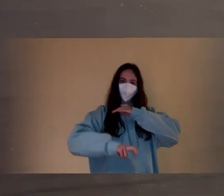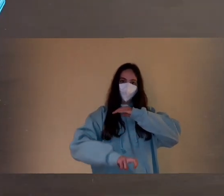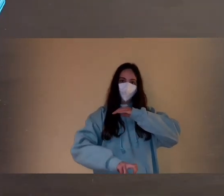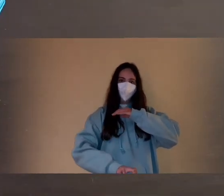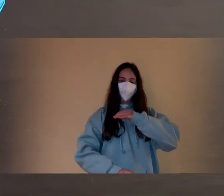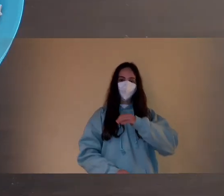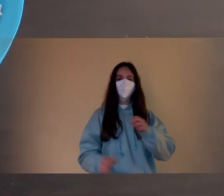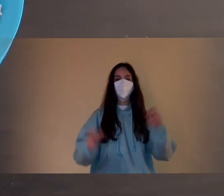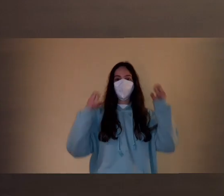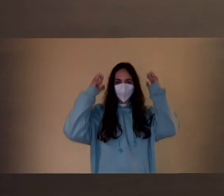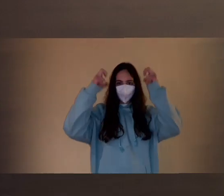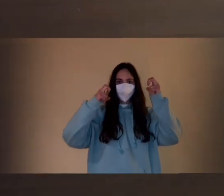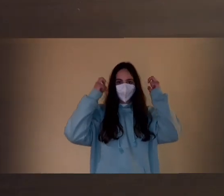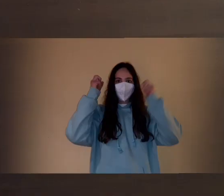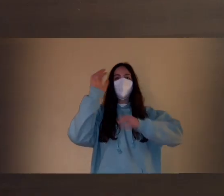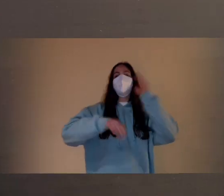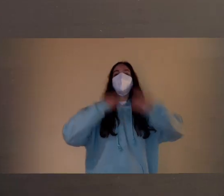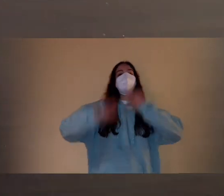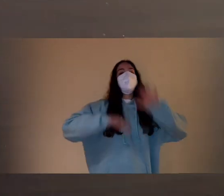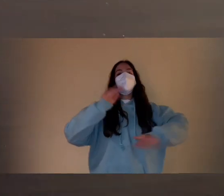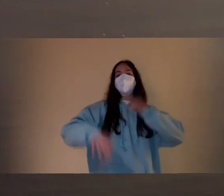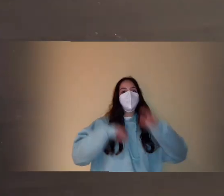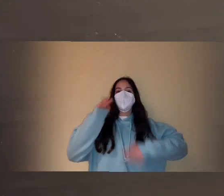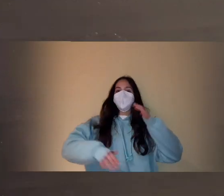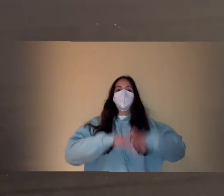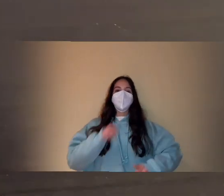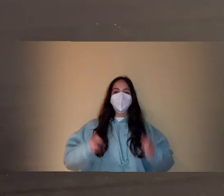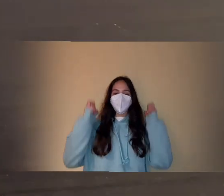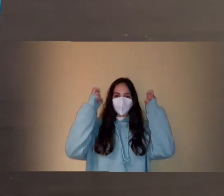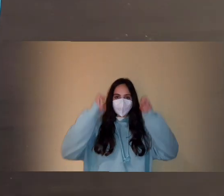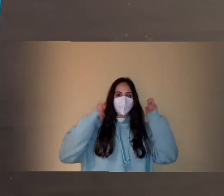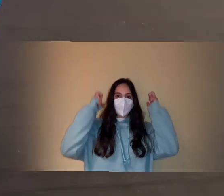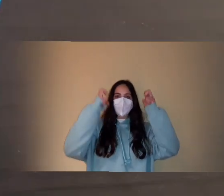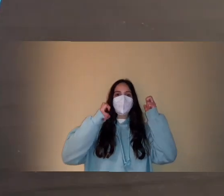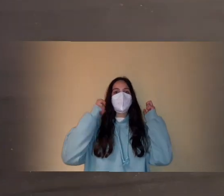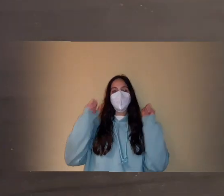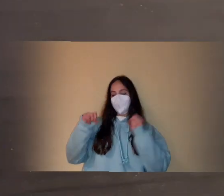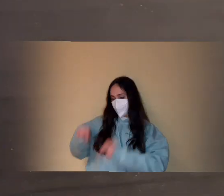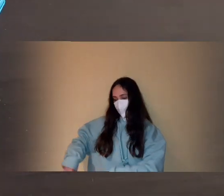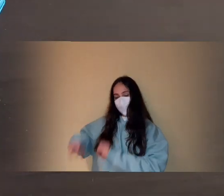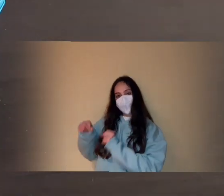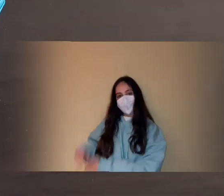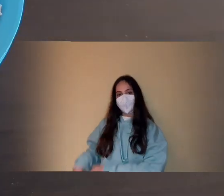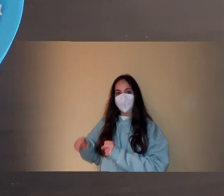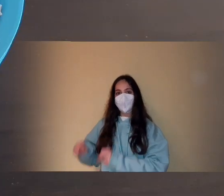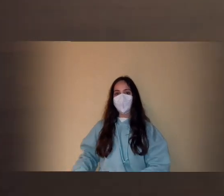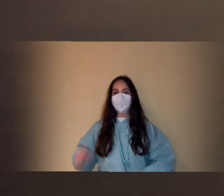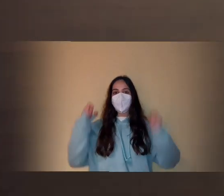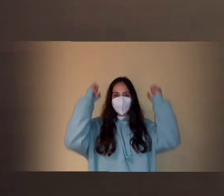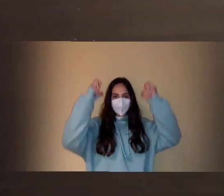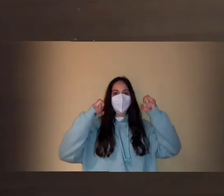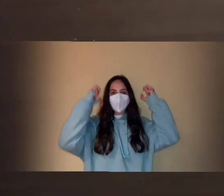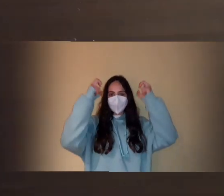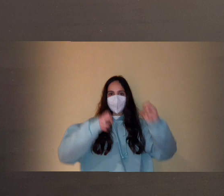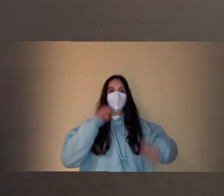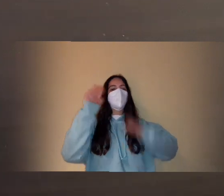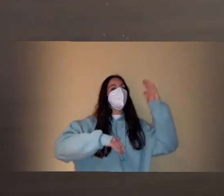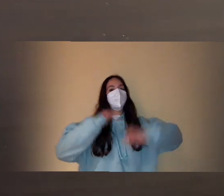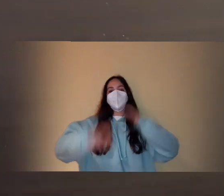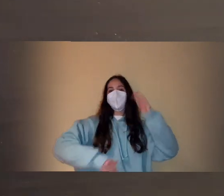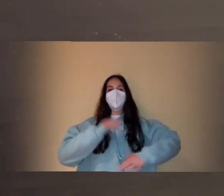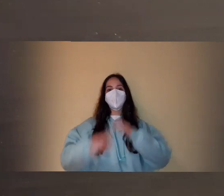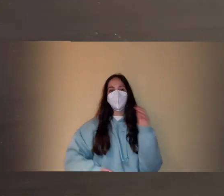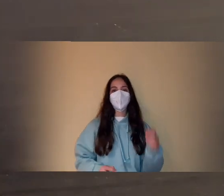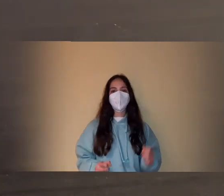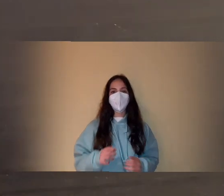nedar o surar una estona en aquella massa tan espessa, com unes arenes movedisses. Al començament, dues granotes van moure les